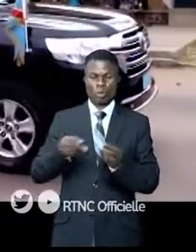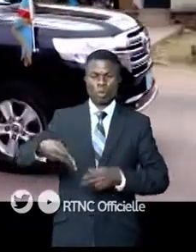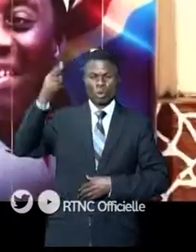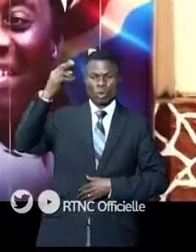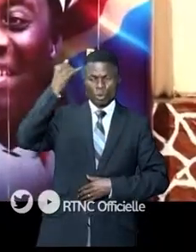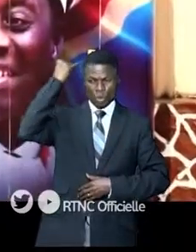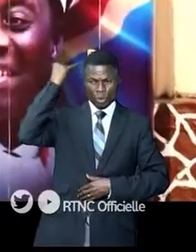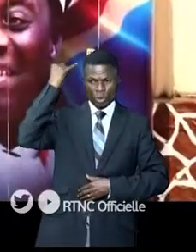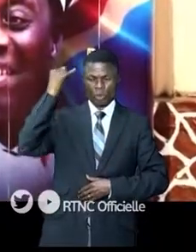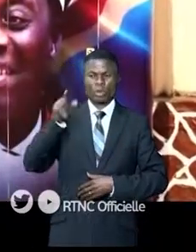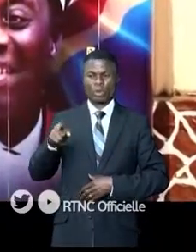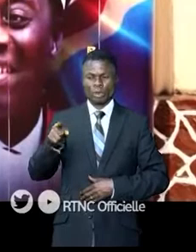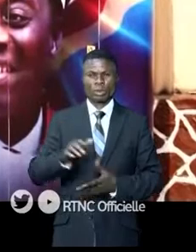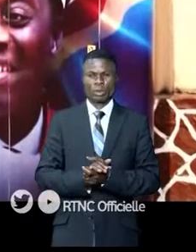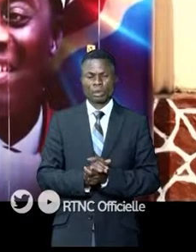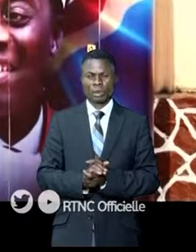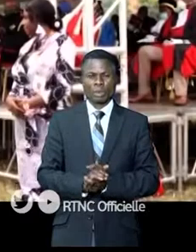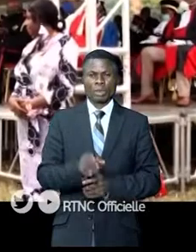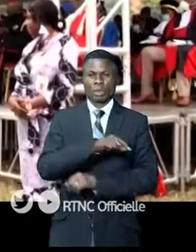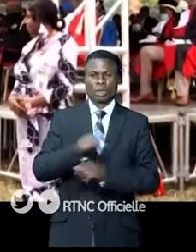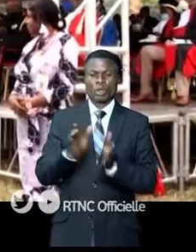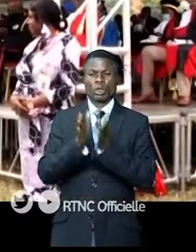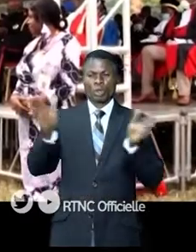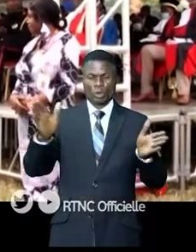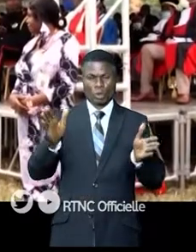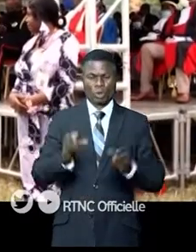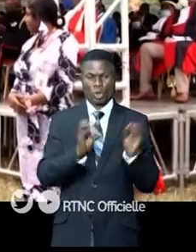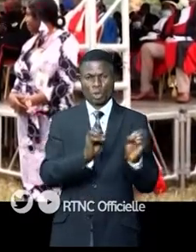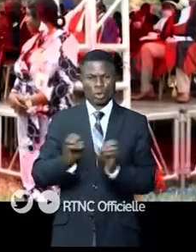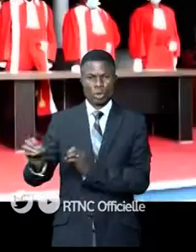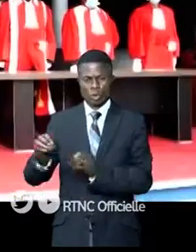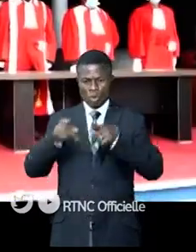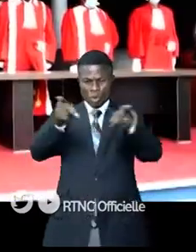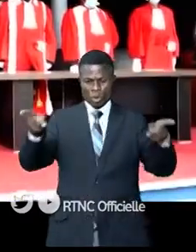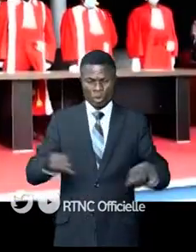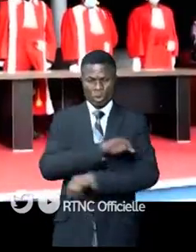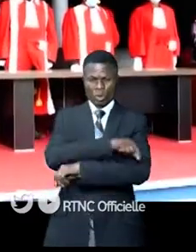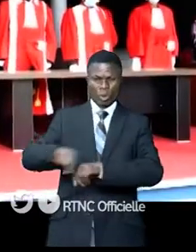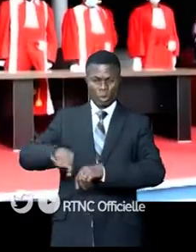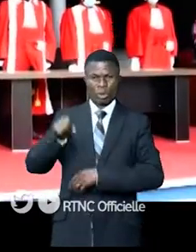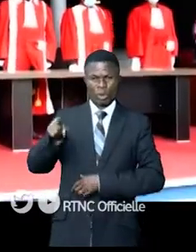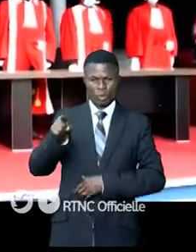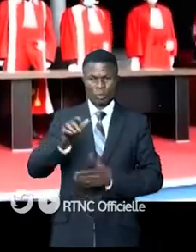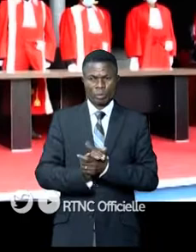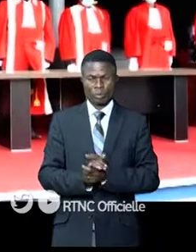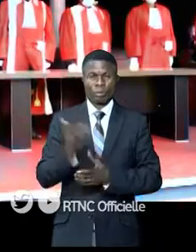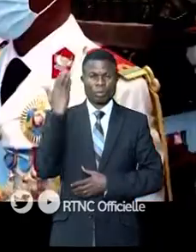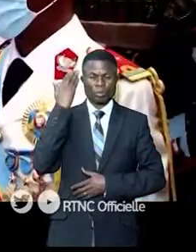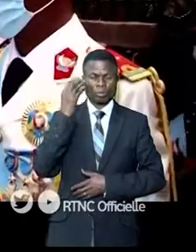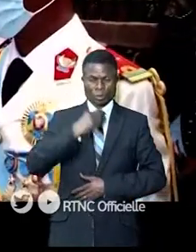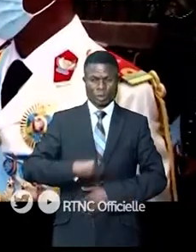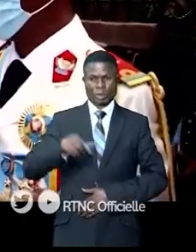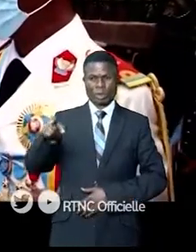nationaux Kabila Lumumba. Une audience publique solennelle a été organisée à l'esplanade de la Cour de cassation. Feu Dominique Tamboué